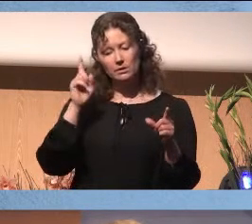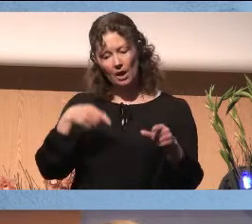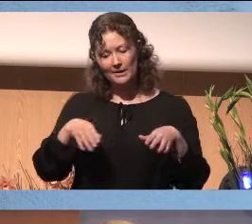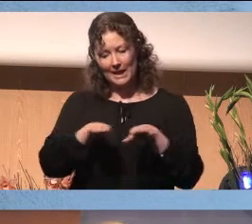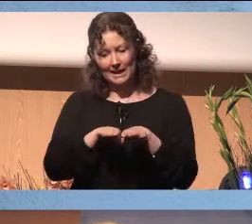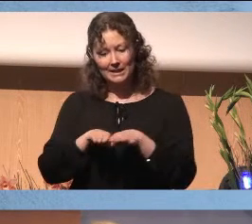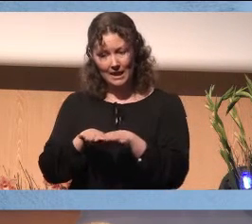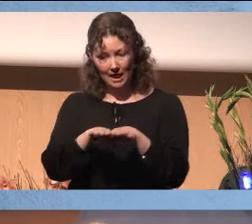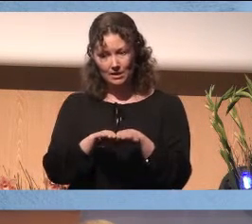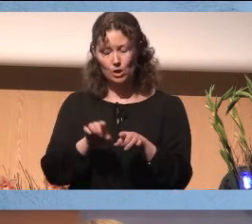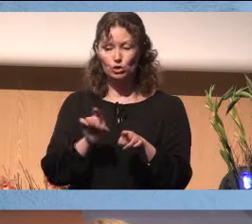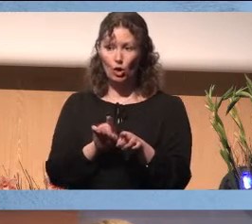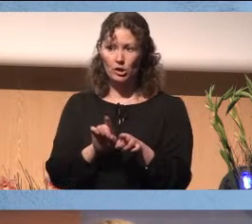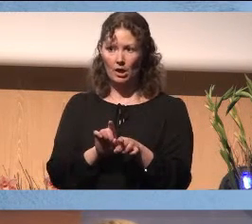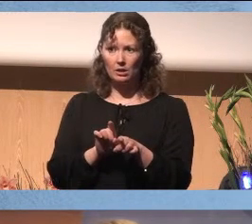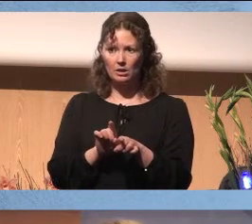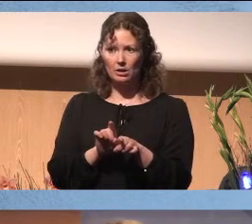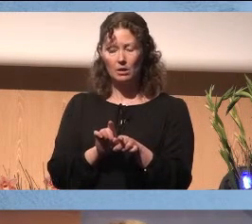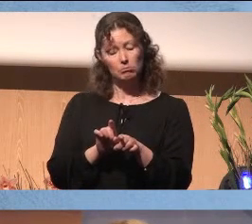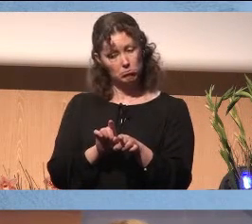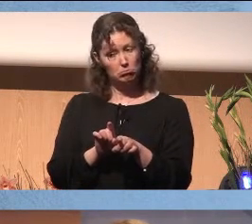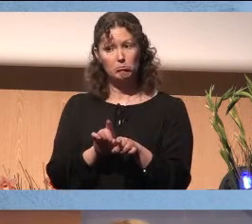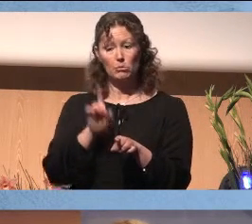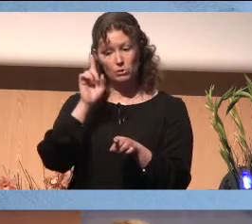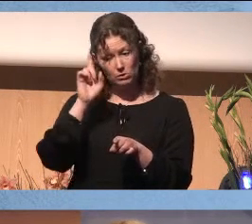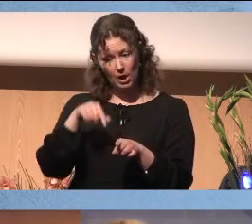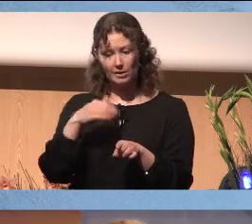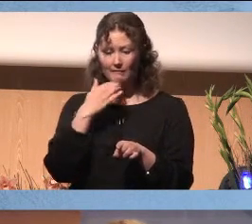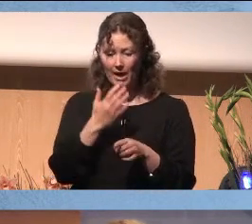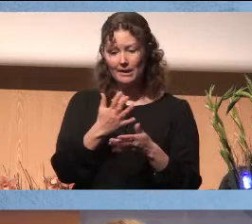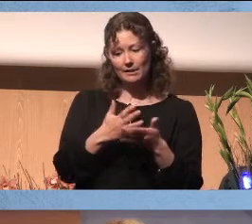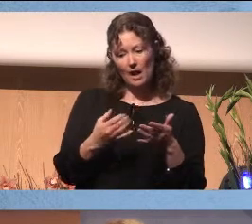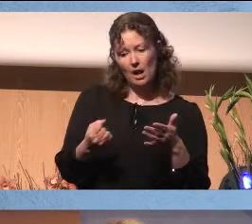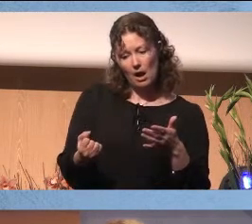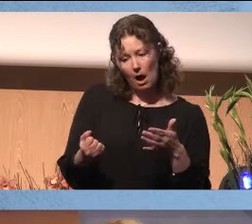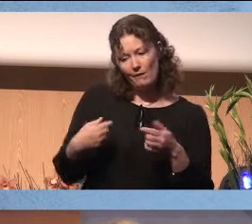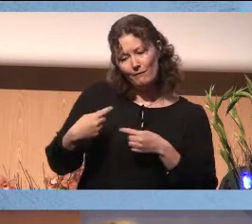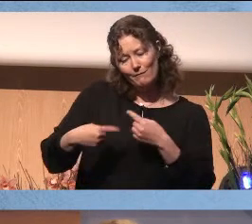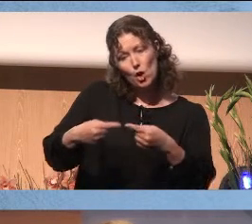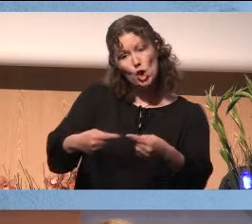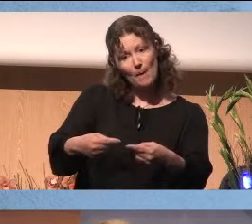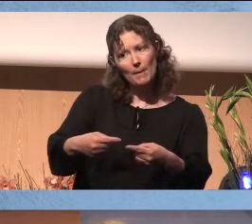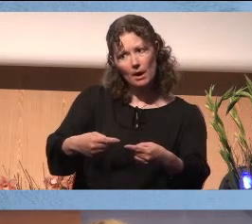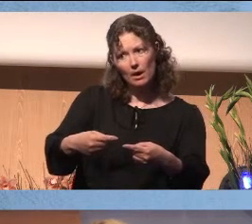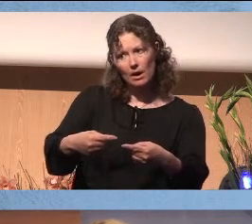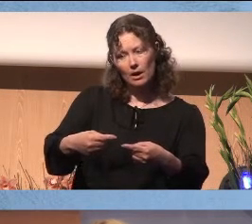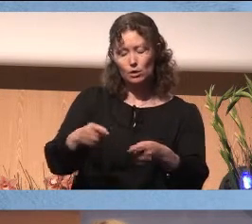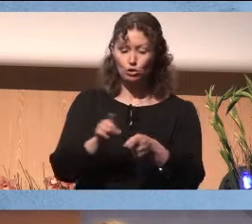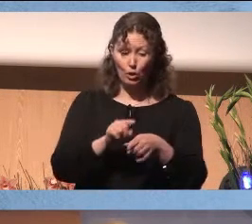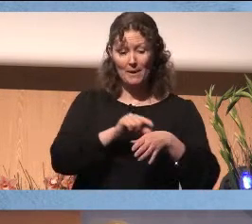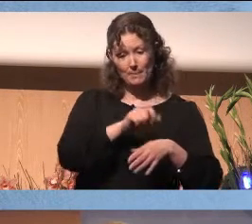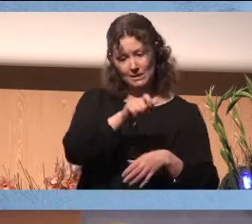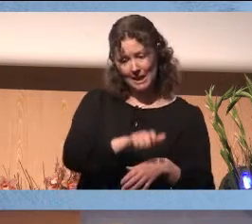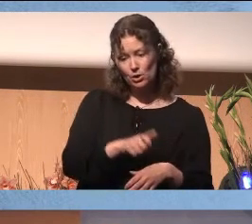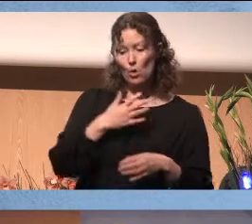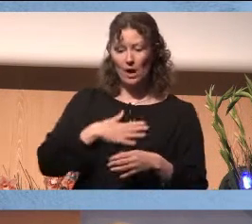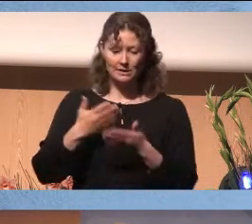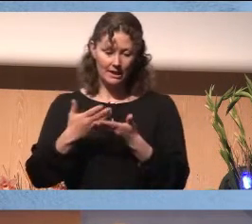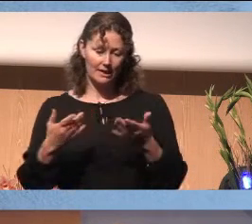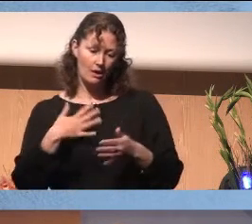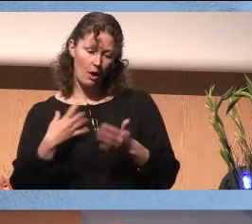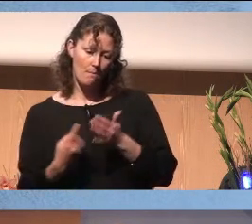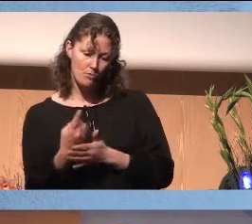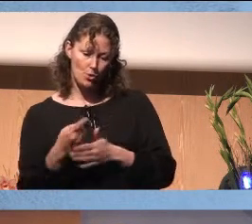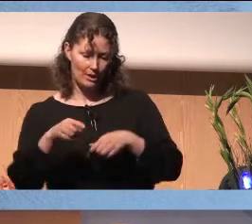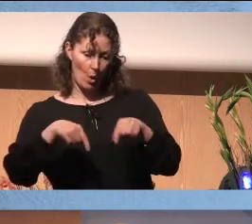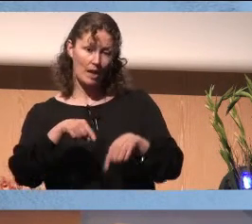rette for at man rett og slett kan være en del av forløpet som pasient, og at helsetjenesten har mulighet